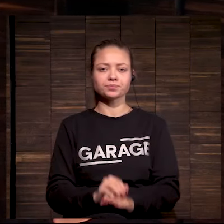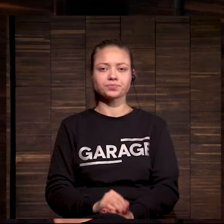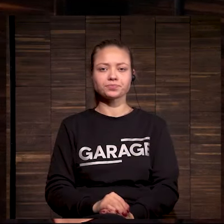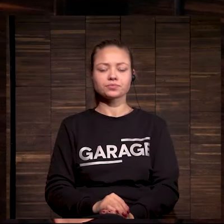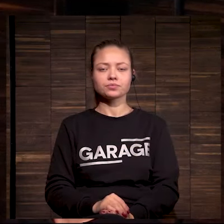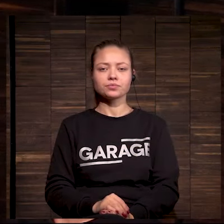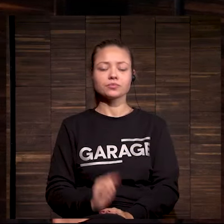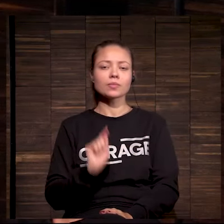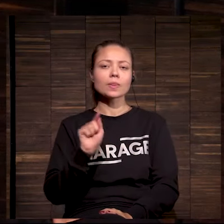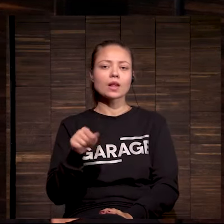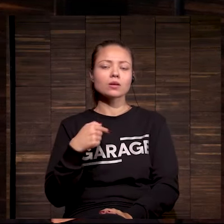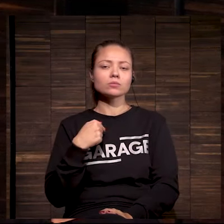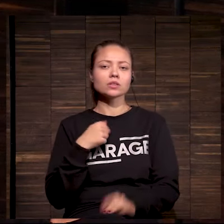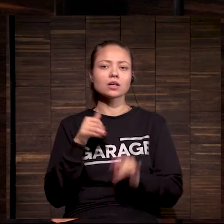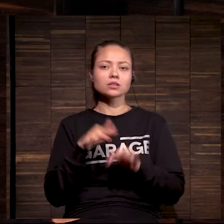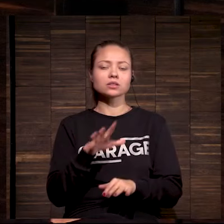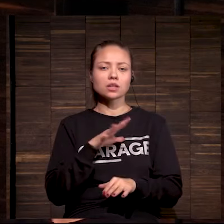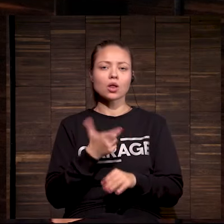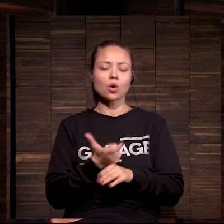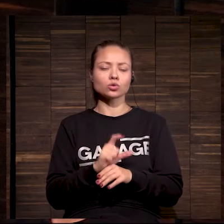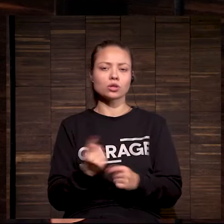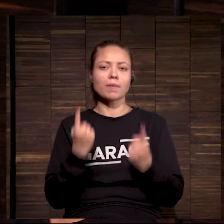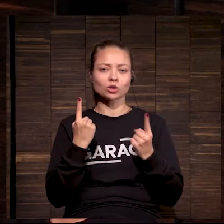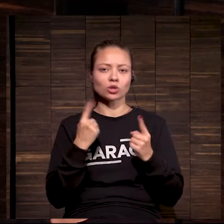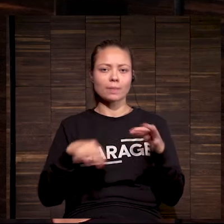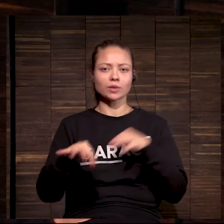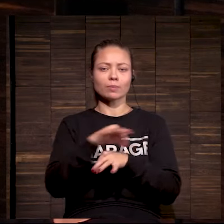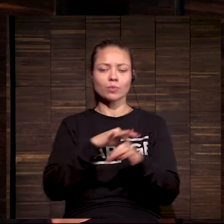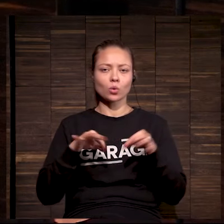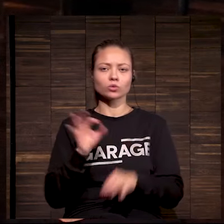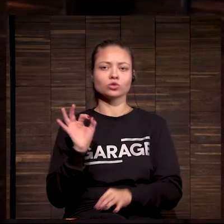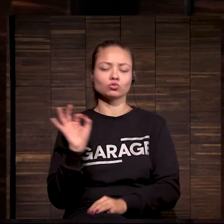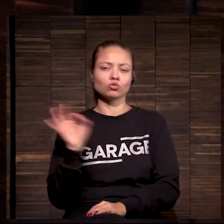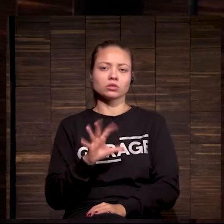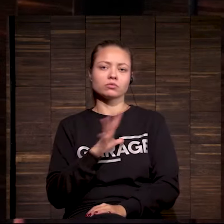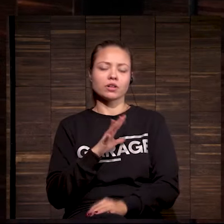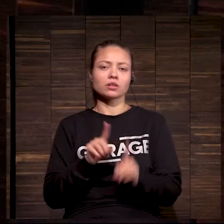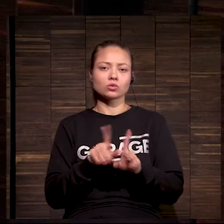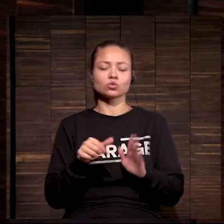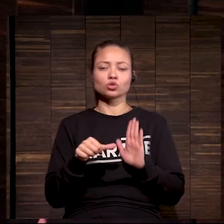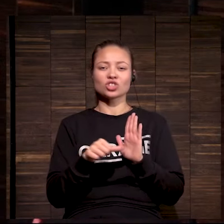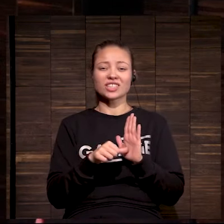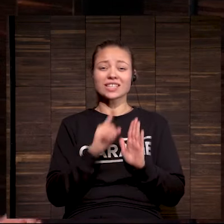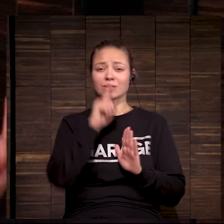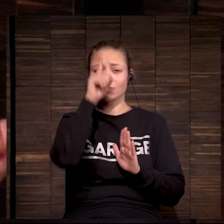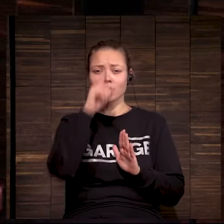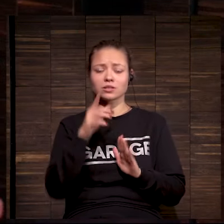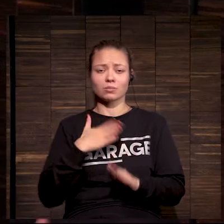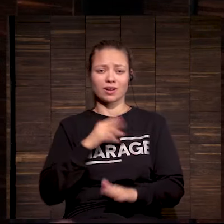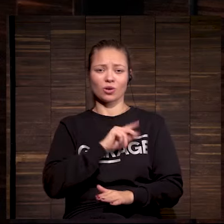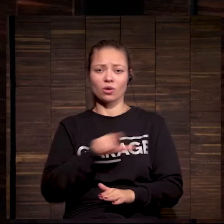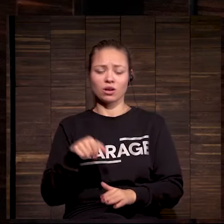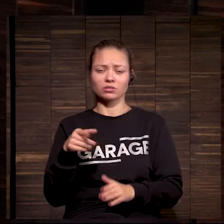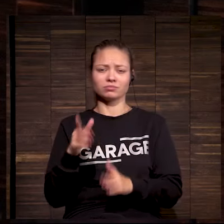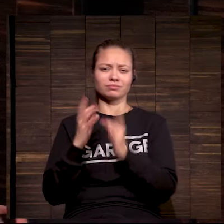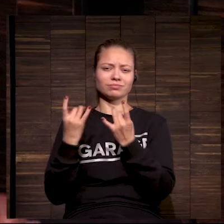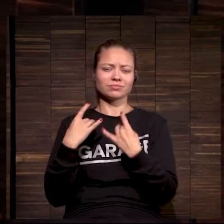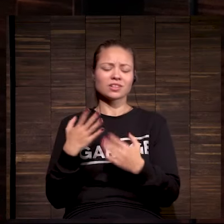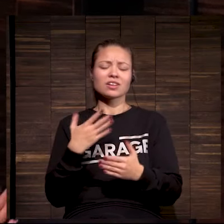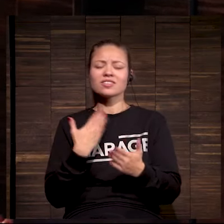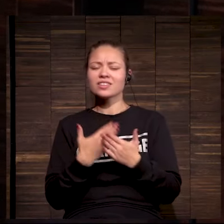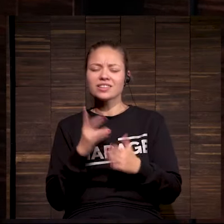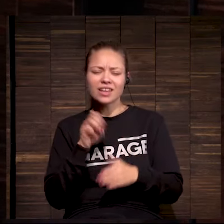там я делал очень масштабные проекты часто было такое что шесть месяцев подряд мои коллеги мне говорили нет ничего не